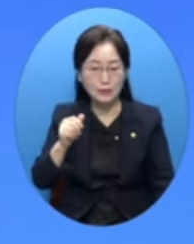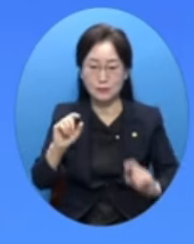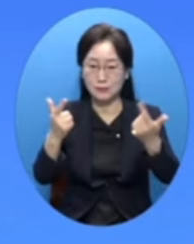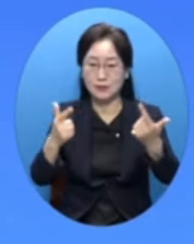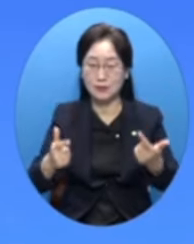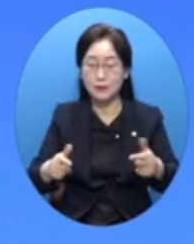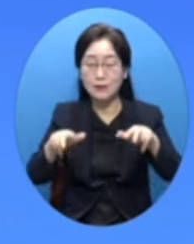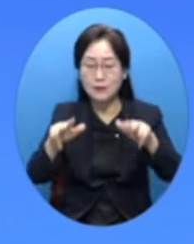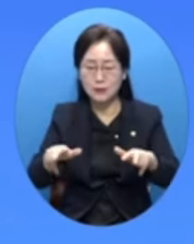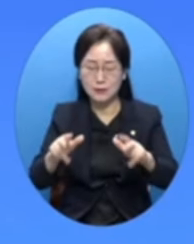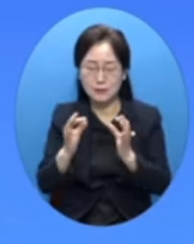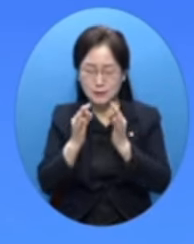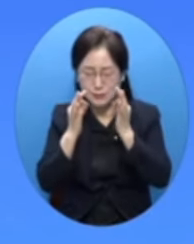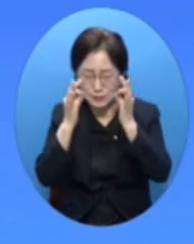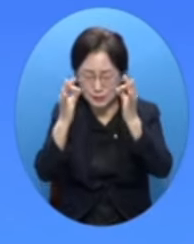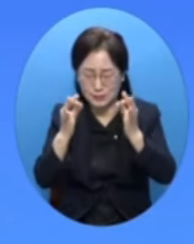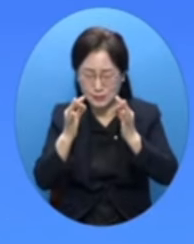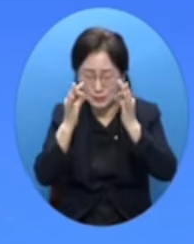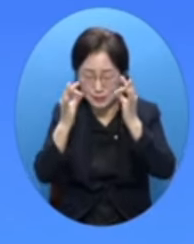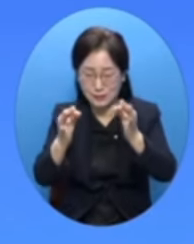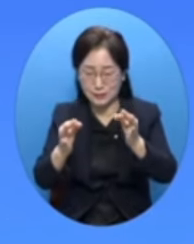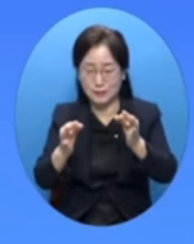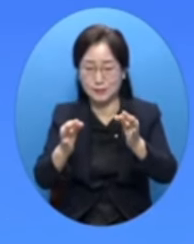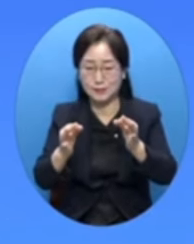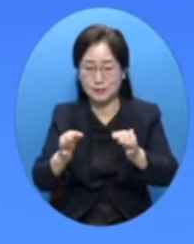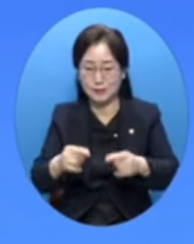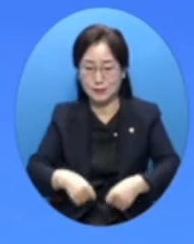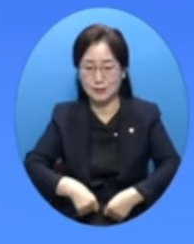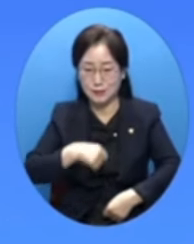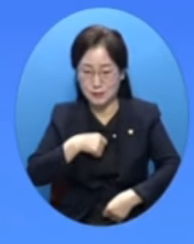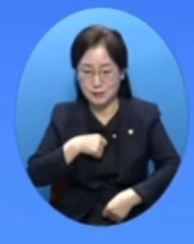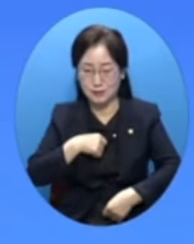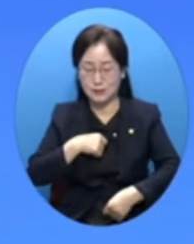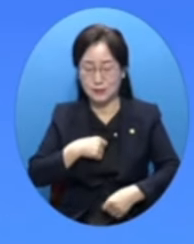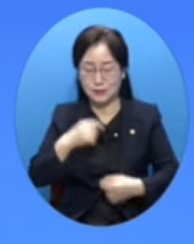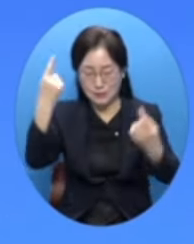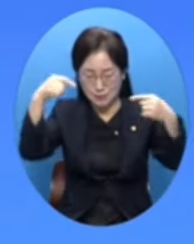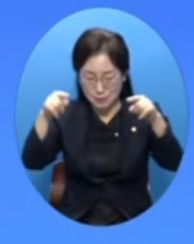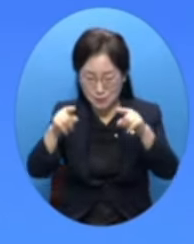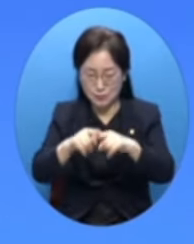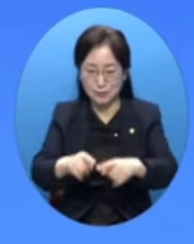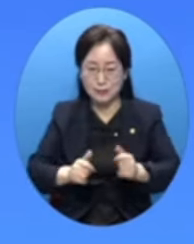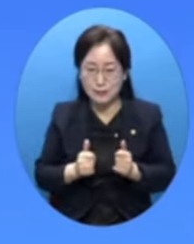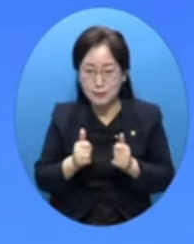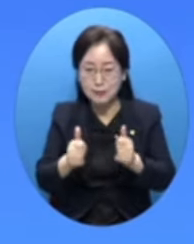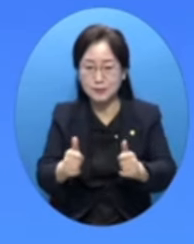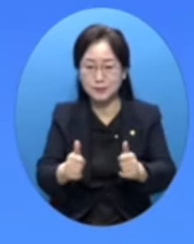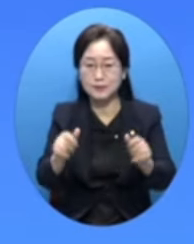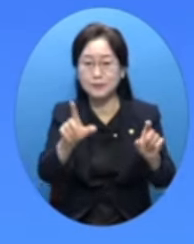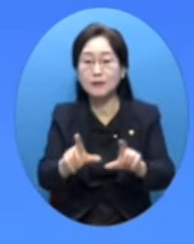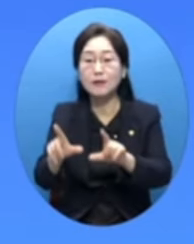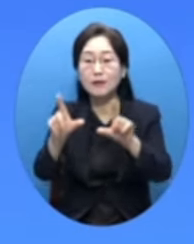자리에서 최선의 노력을 기울이고 성실과 근면과 정직으로 우리의 삶을